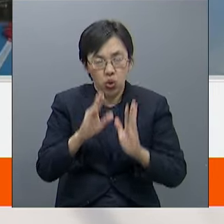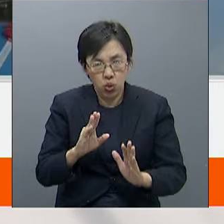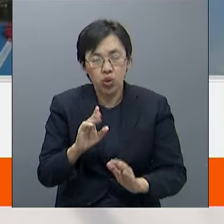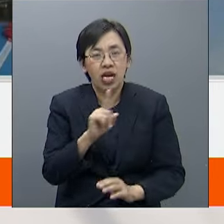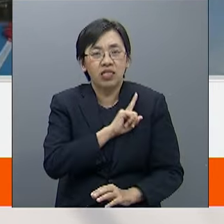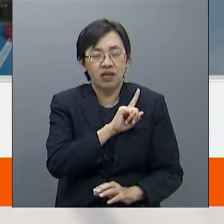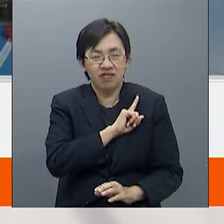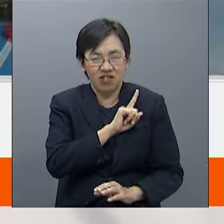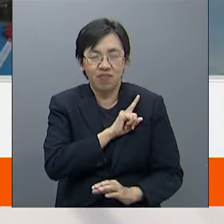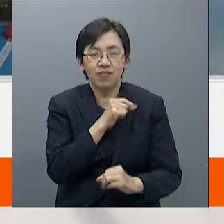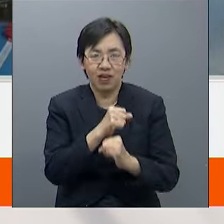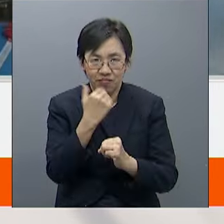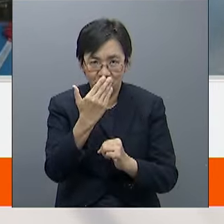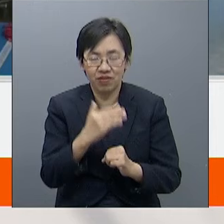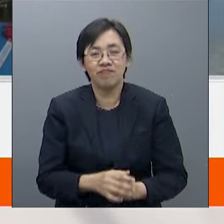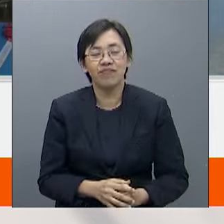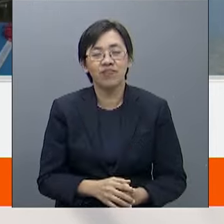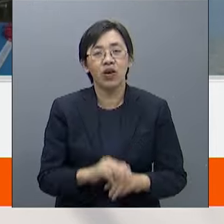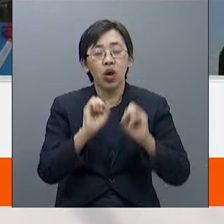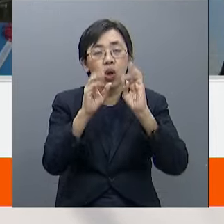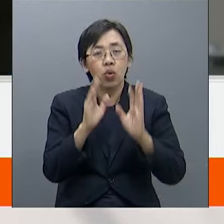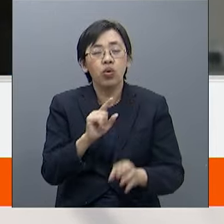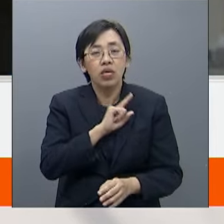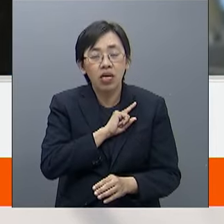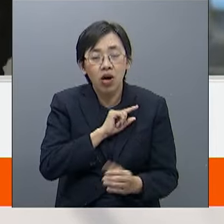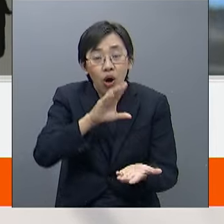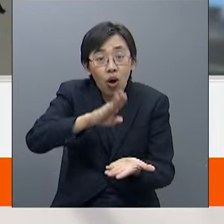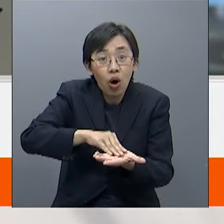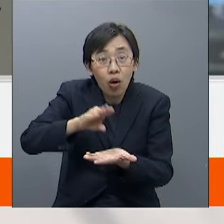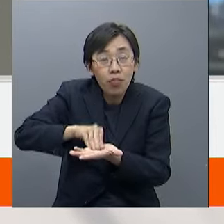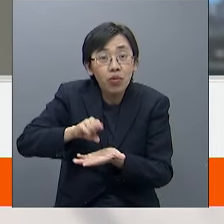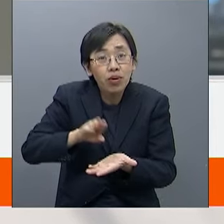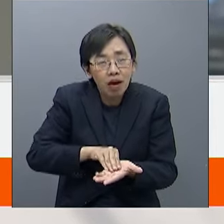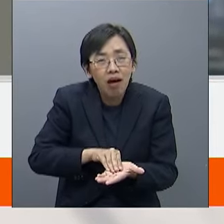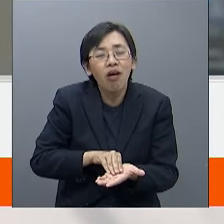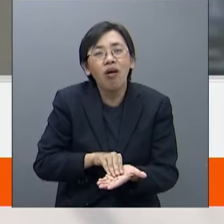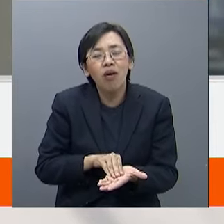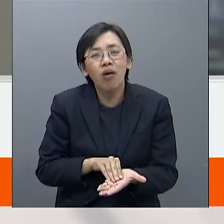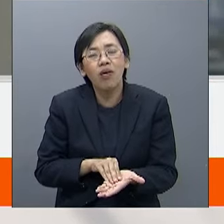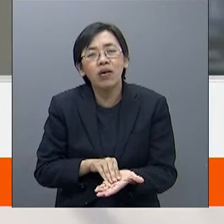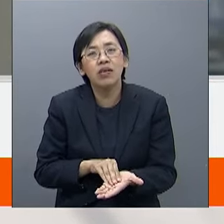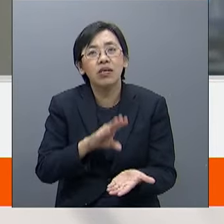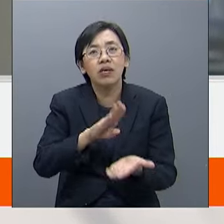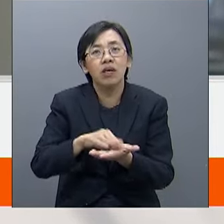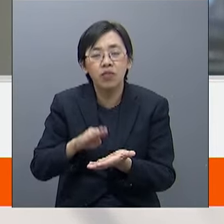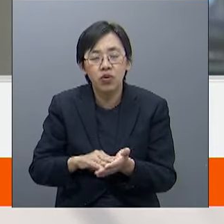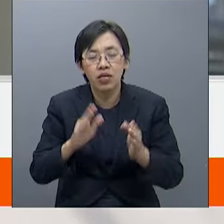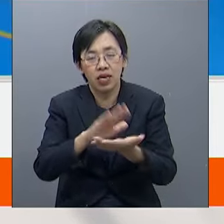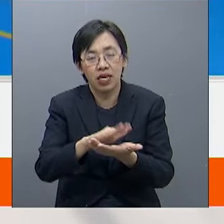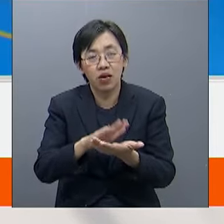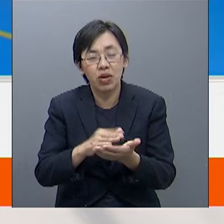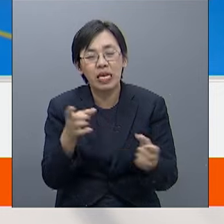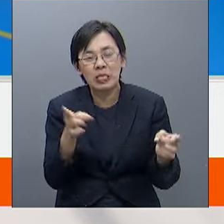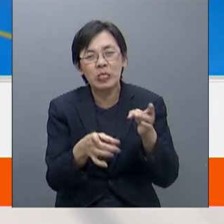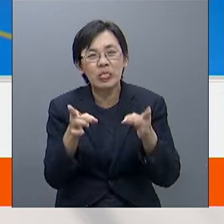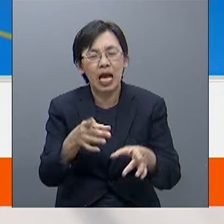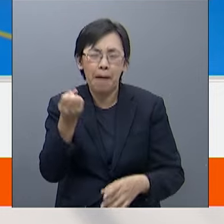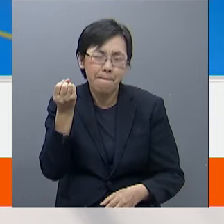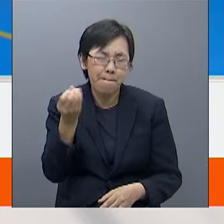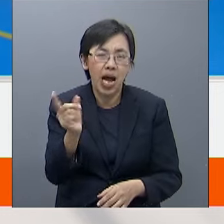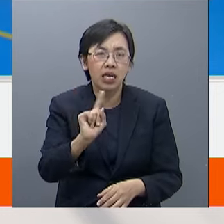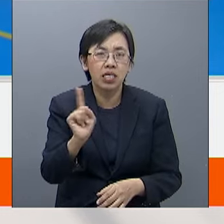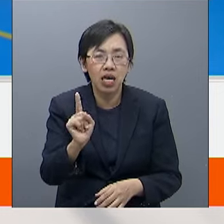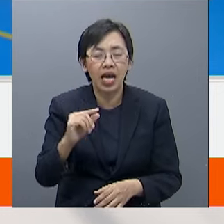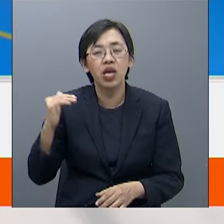ก่อนเพราะว่าจากข้อมูลที่เรามีเนี่ยการล้อแกล้งรังแกในโรงเรียนเนี่ยส่วนใหญ่เลยเนี่ยเกิดจาก